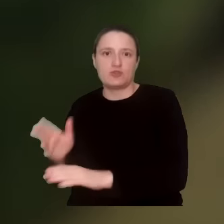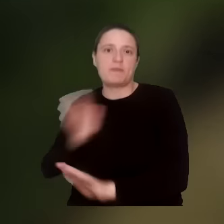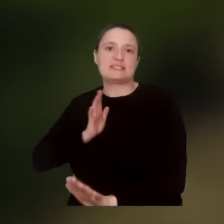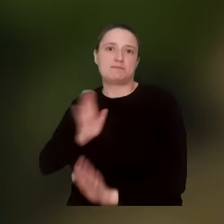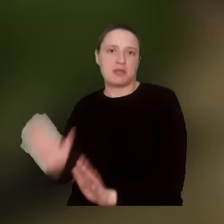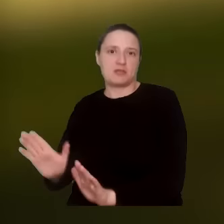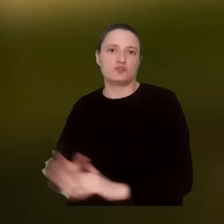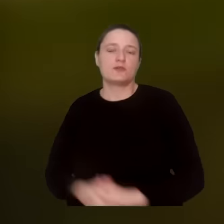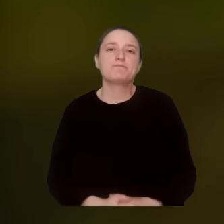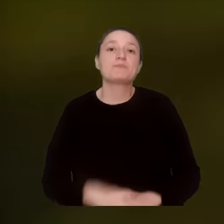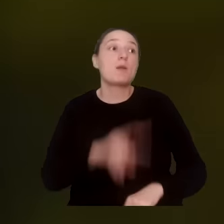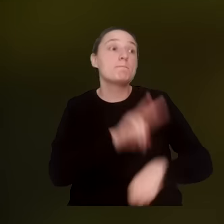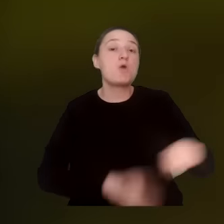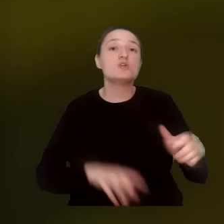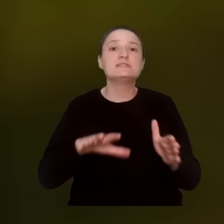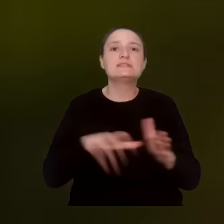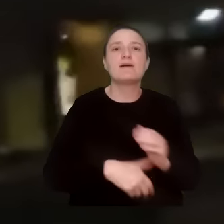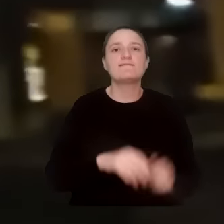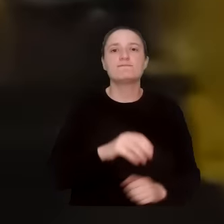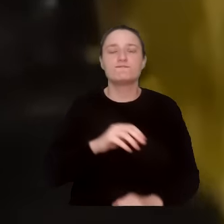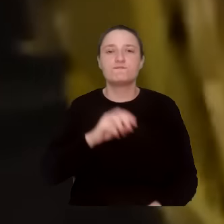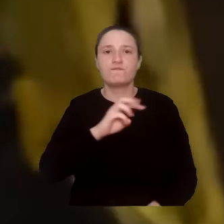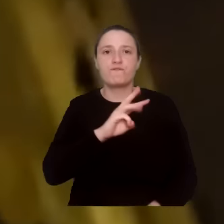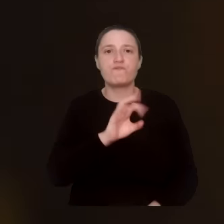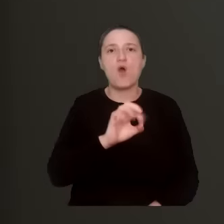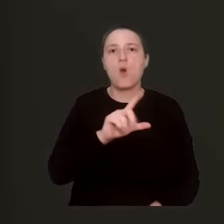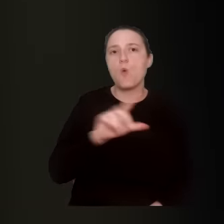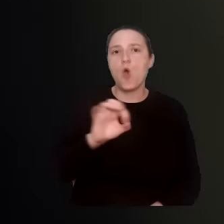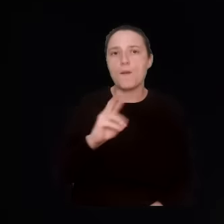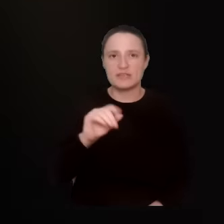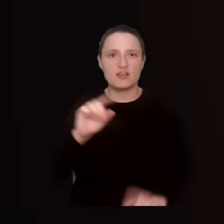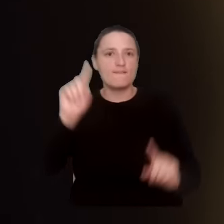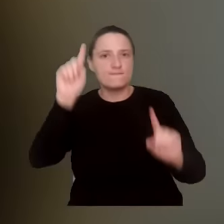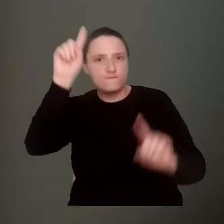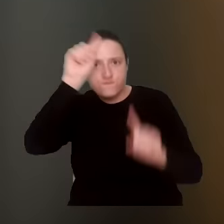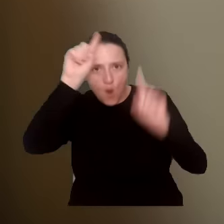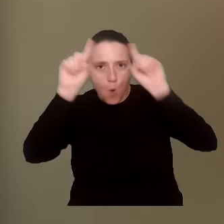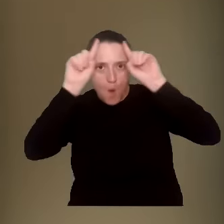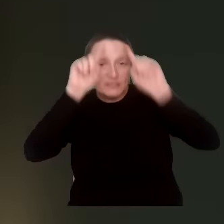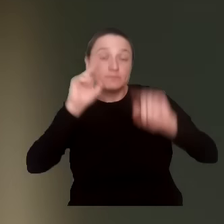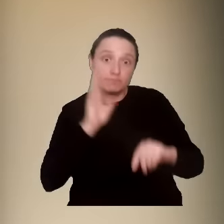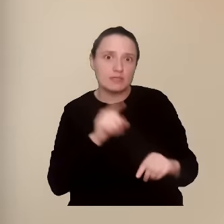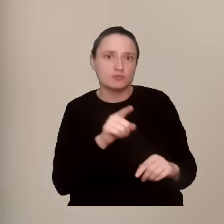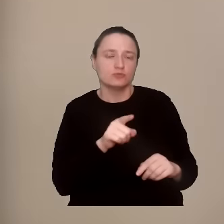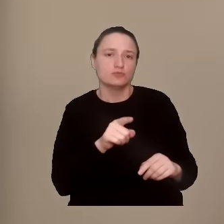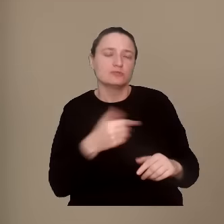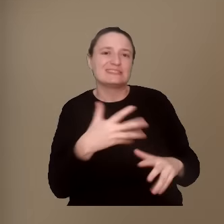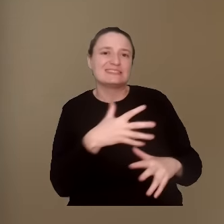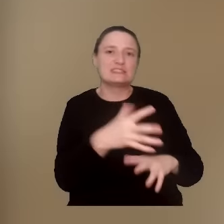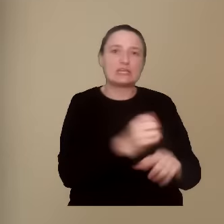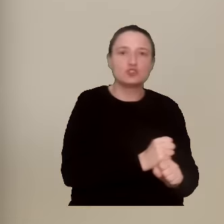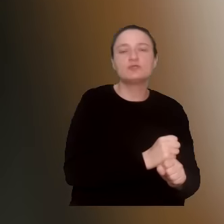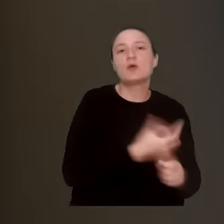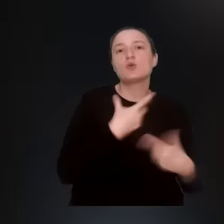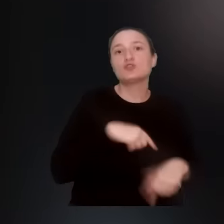Policja w Wołominie zatrzymała podejrzanego o napad na bank w Ząbkach. 19-latek, posługując się przedmiotem przypominającym broń, zmusił pracowników do wydania